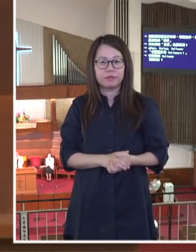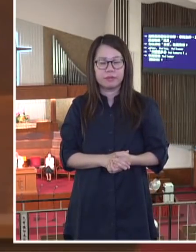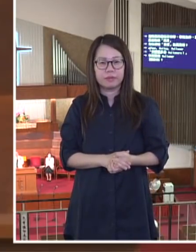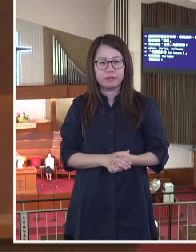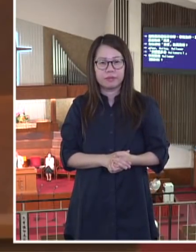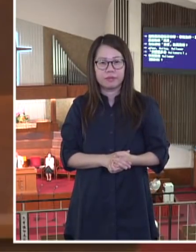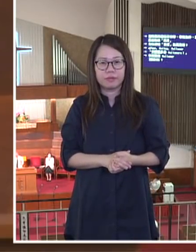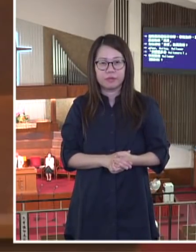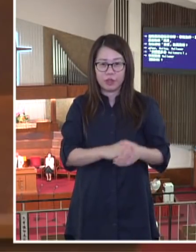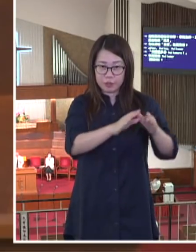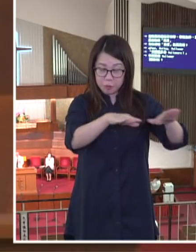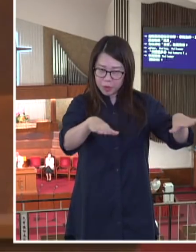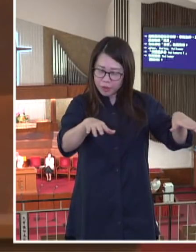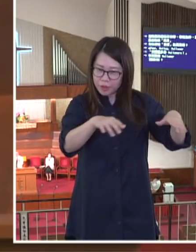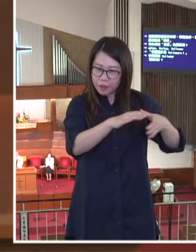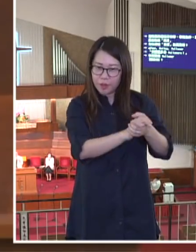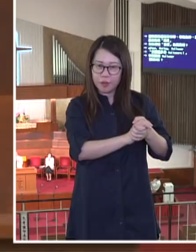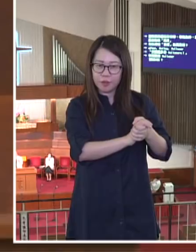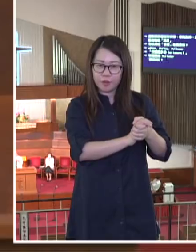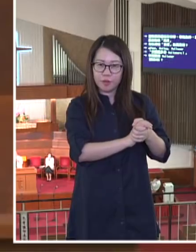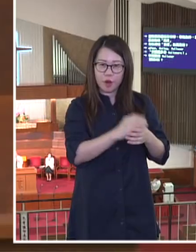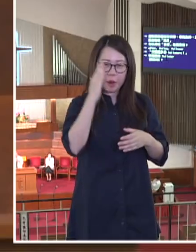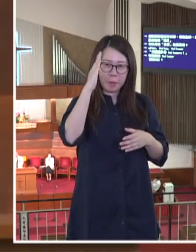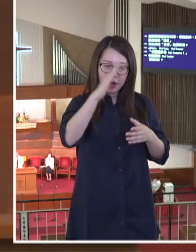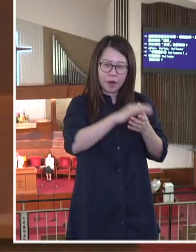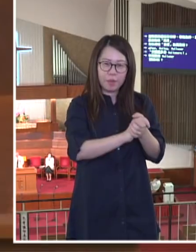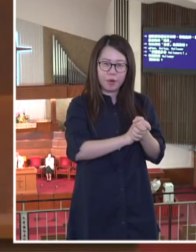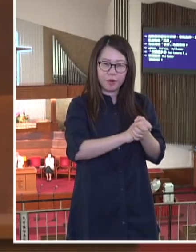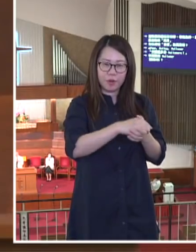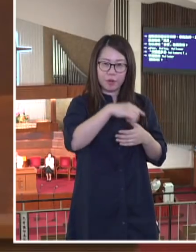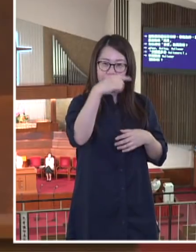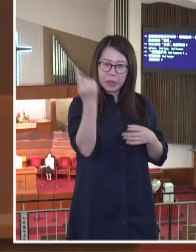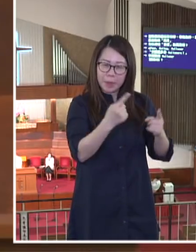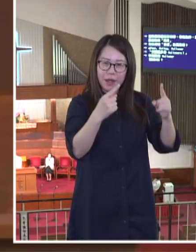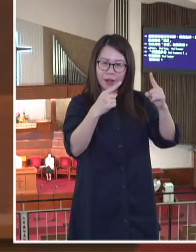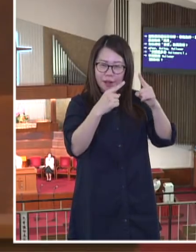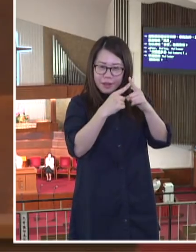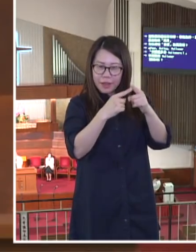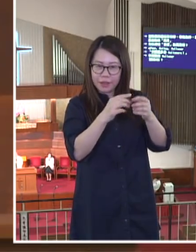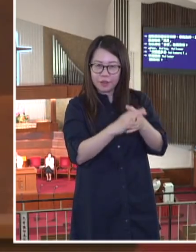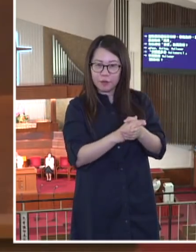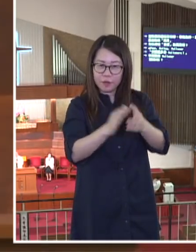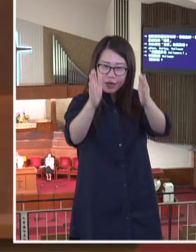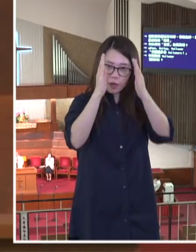有10,000個的即是 subscribers 的时候呢，其实去追求紧啲咩啊？